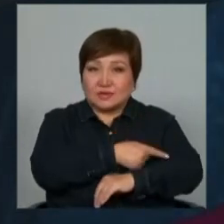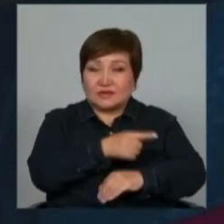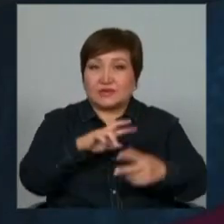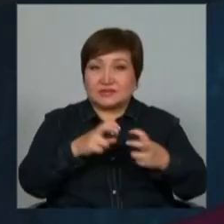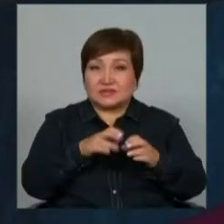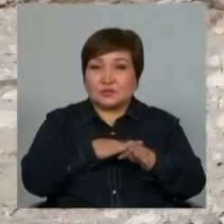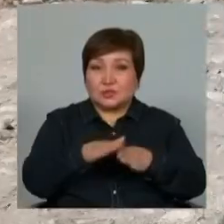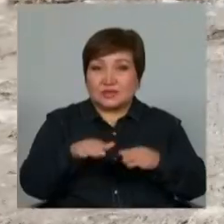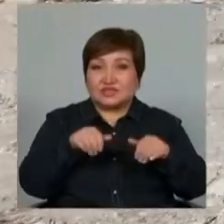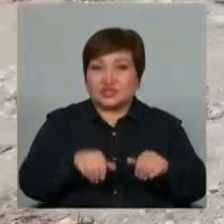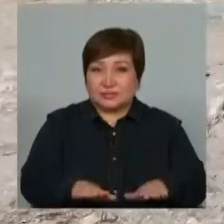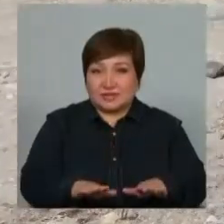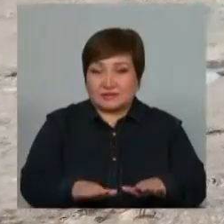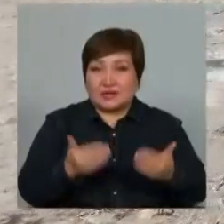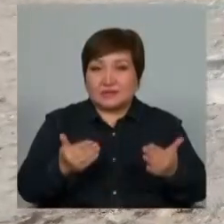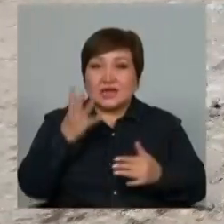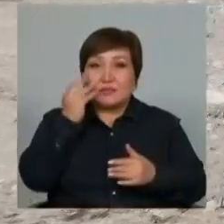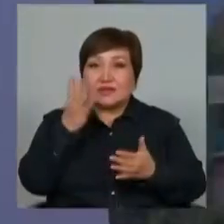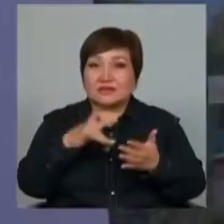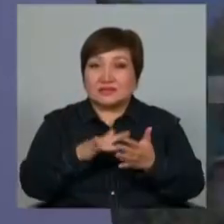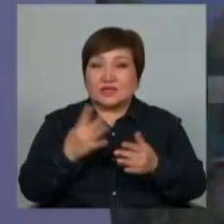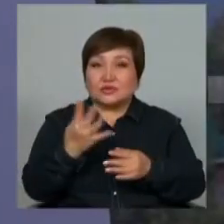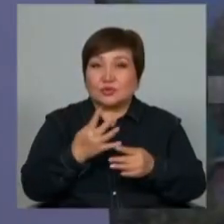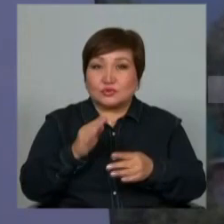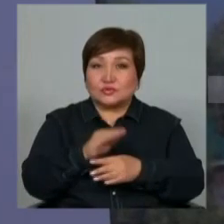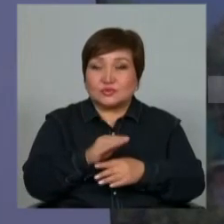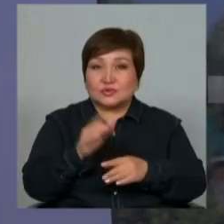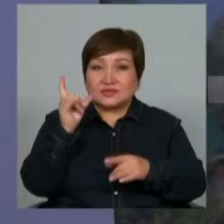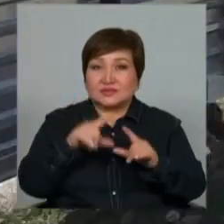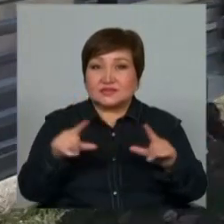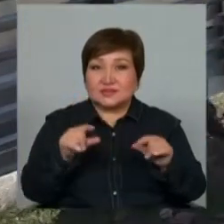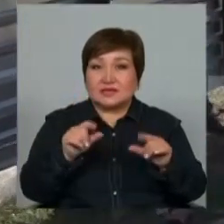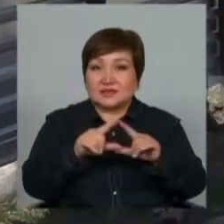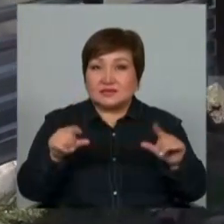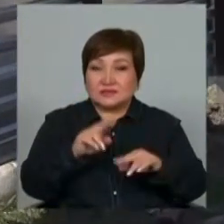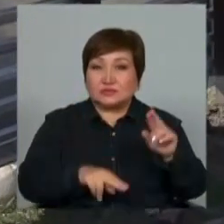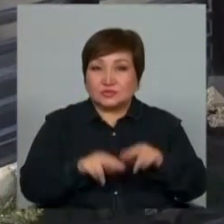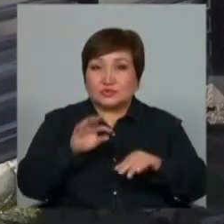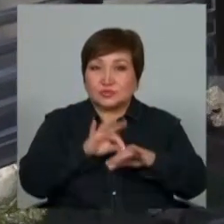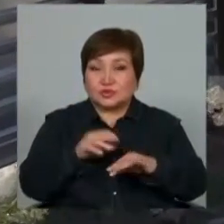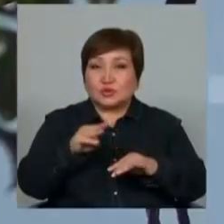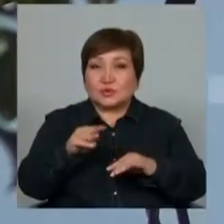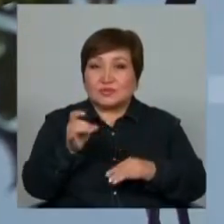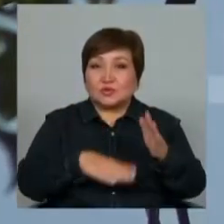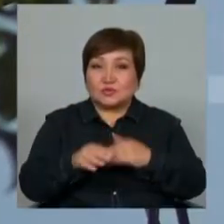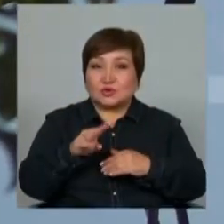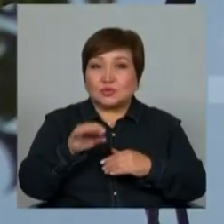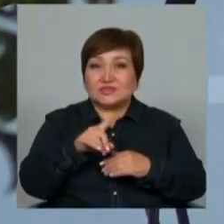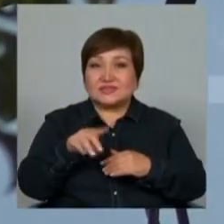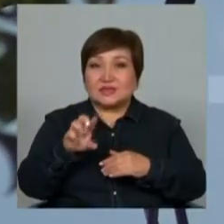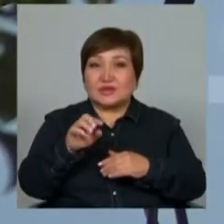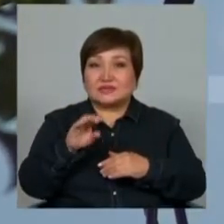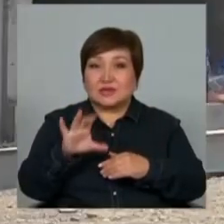шешілмек. Қазір Алматыда 4 қосалқы станцияның құрылысы жүріп жатыр. Түрксіб ауданында Тұзды бастау станциясы,